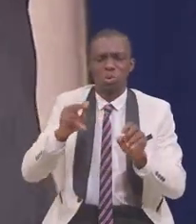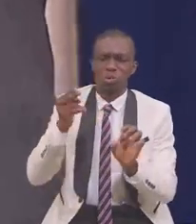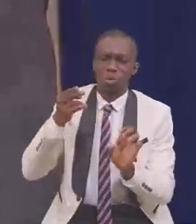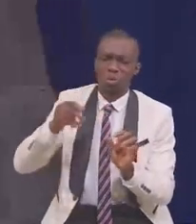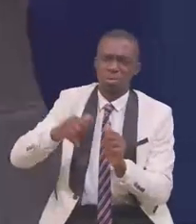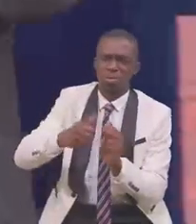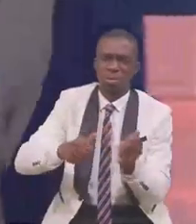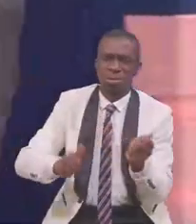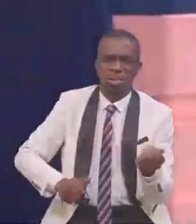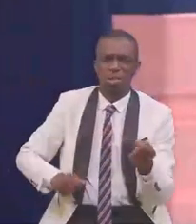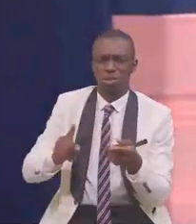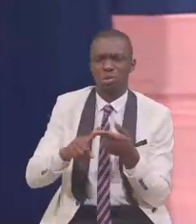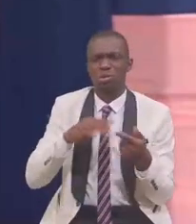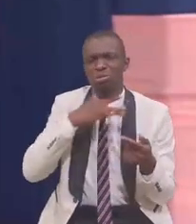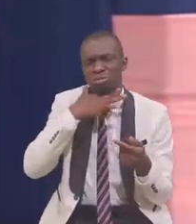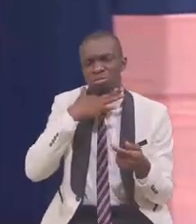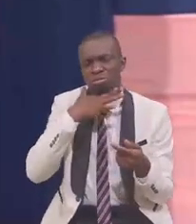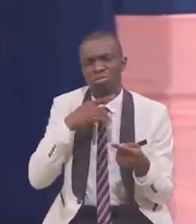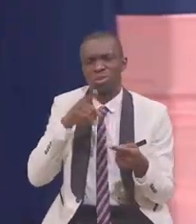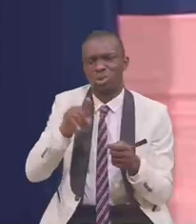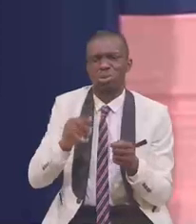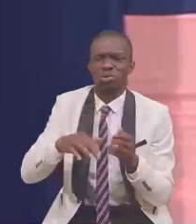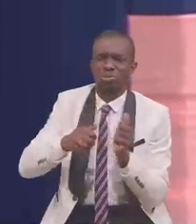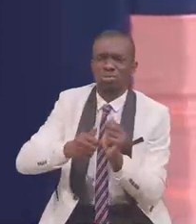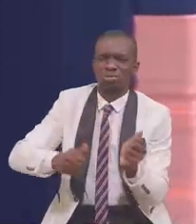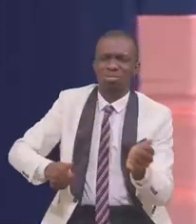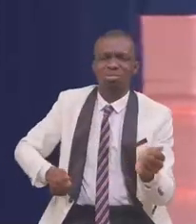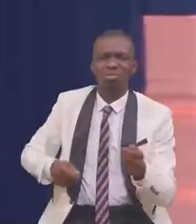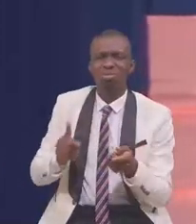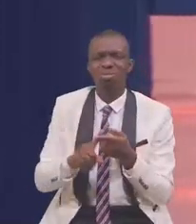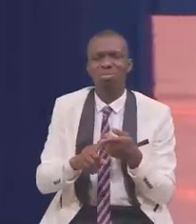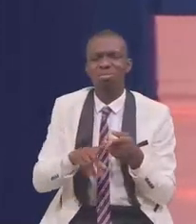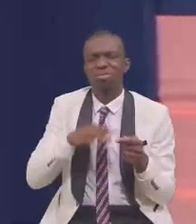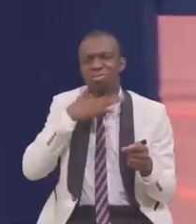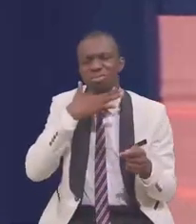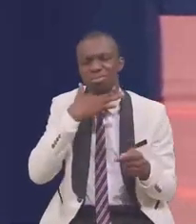désert. Et il fait partie encore du monde. Christ